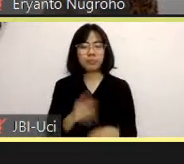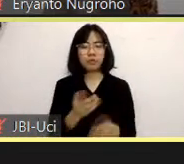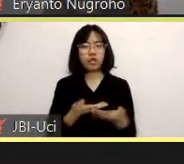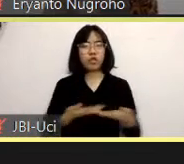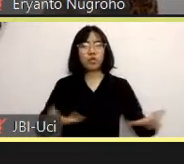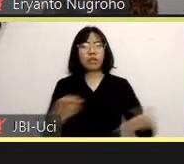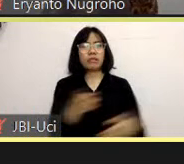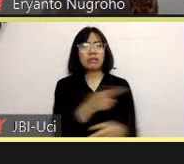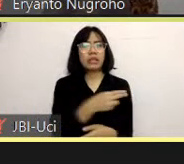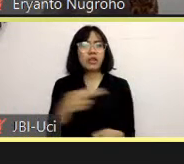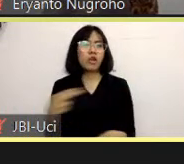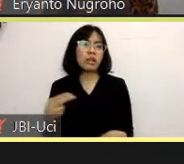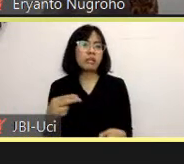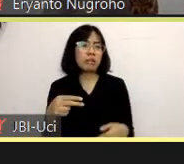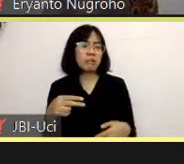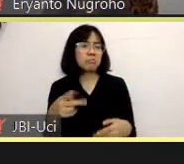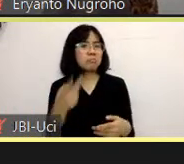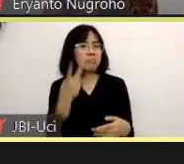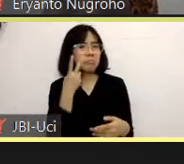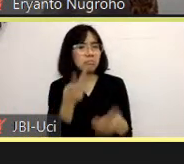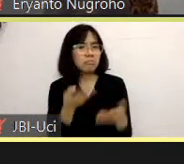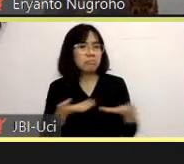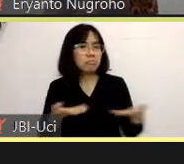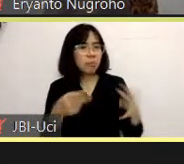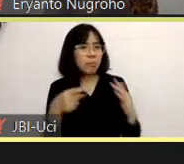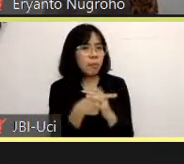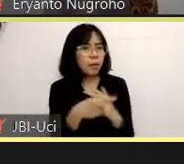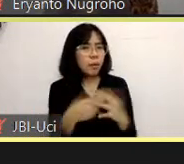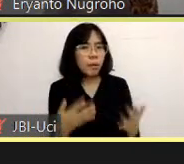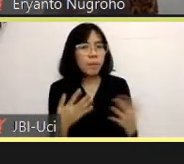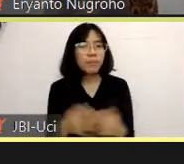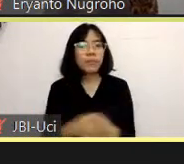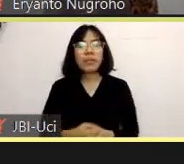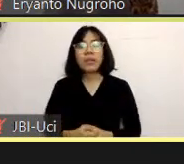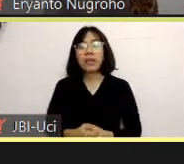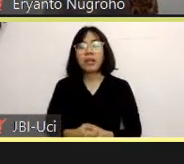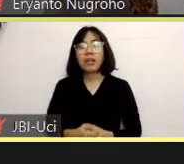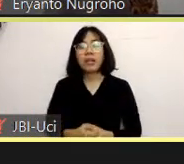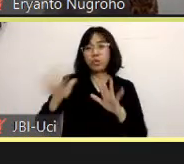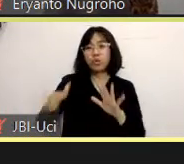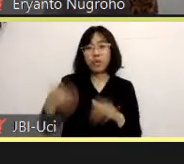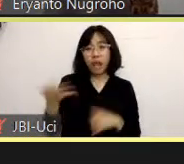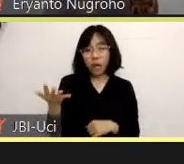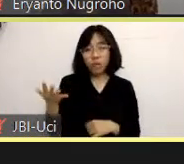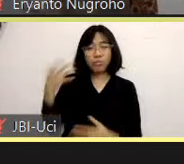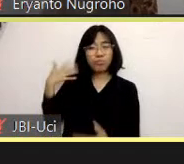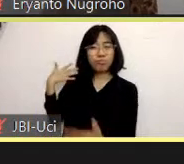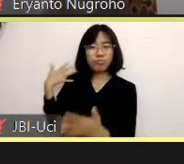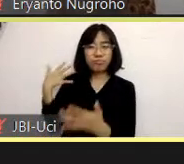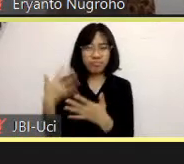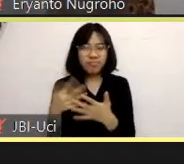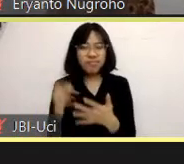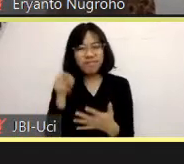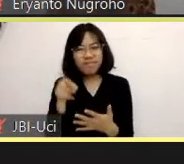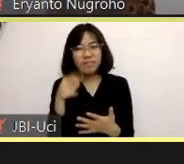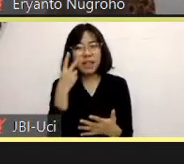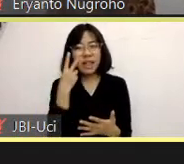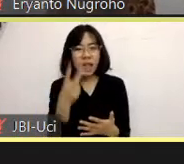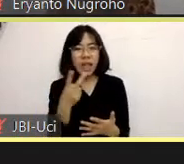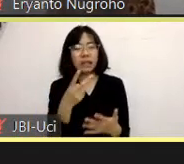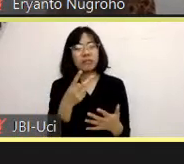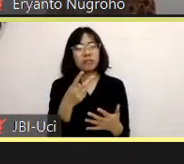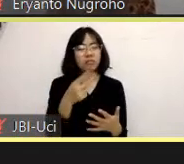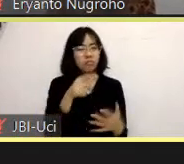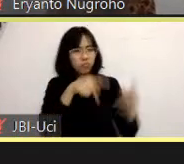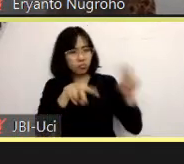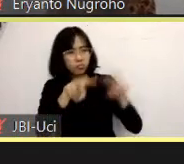saat ini? Menurut hemat saya, selama 10 tahun terakhir, sudah semakin jelas bahwa